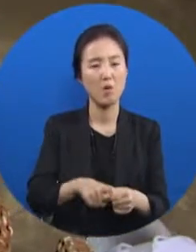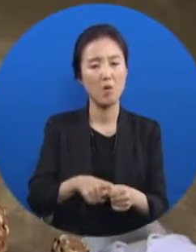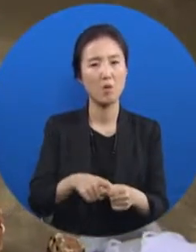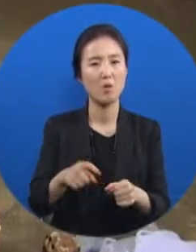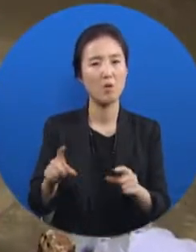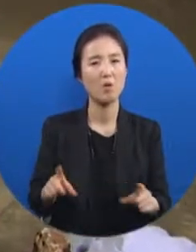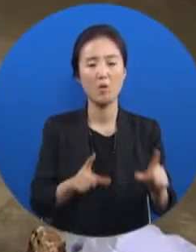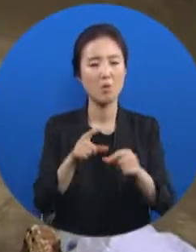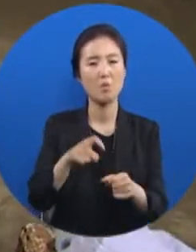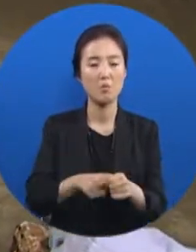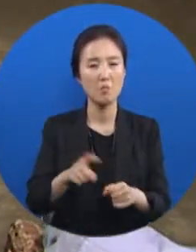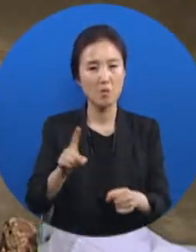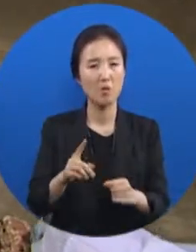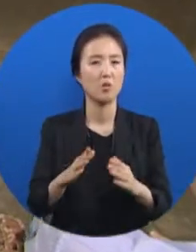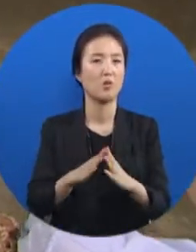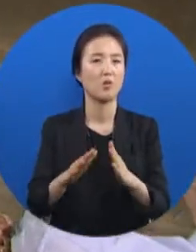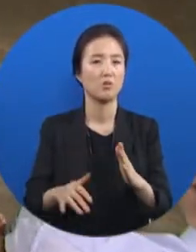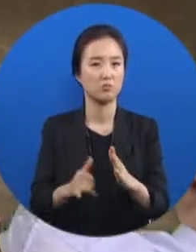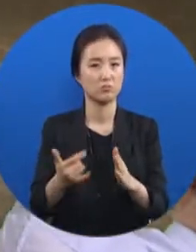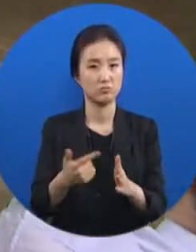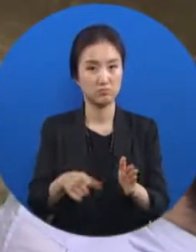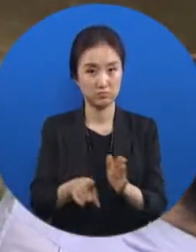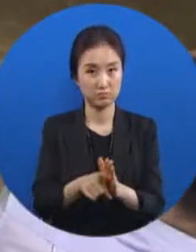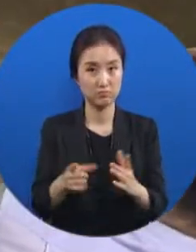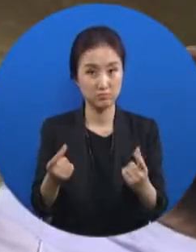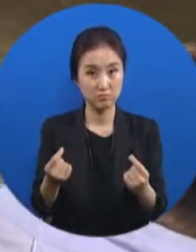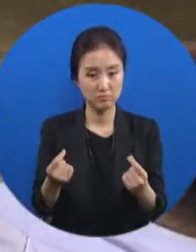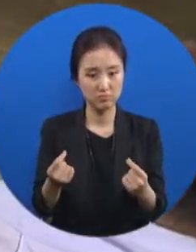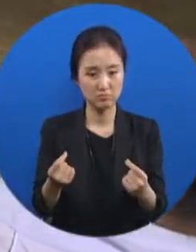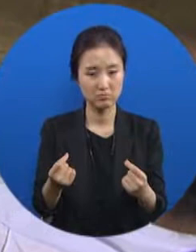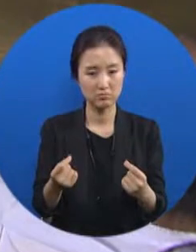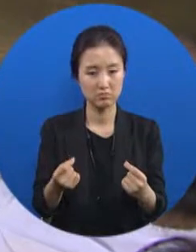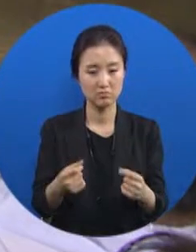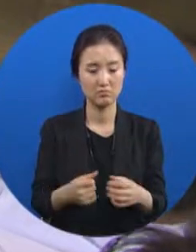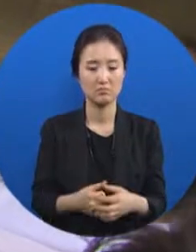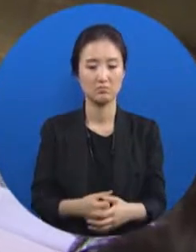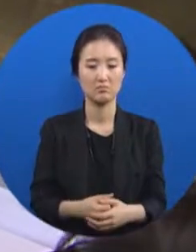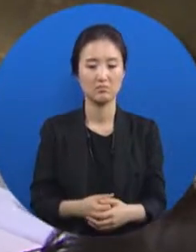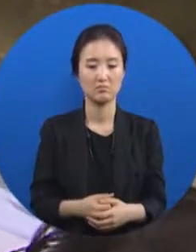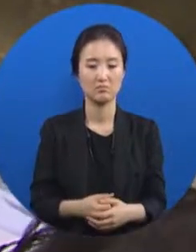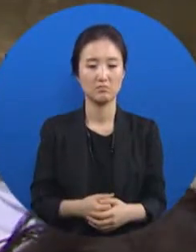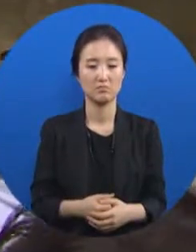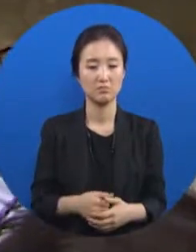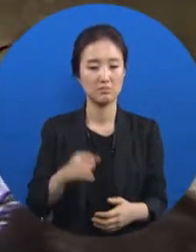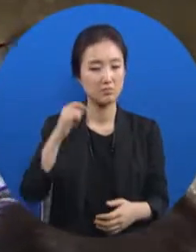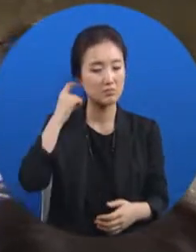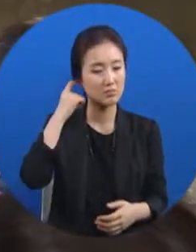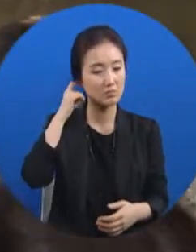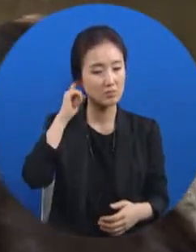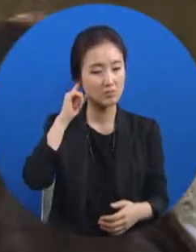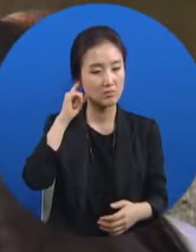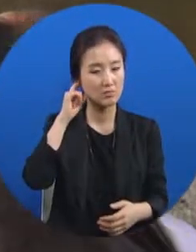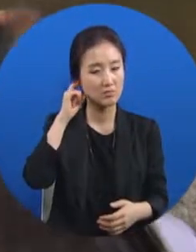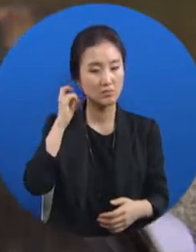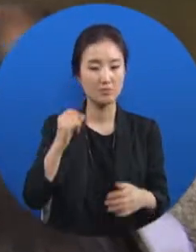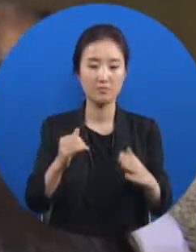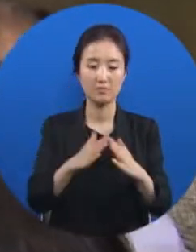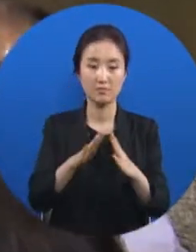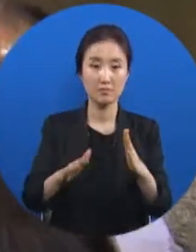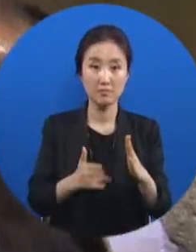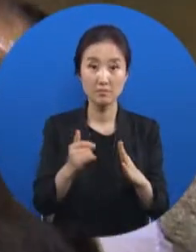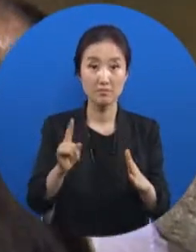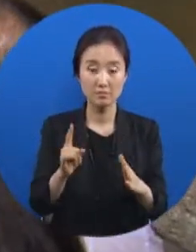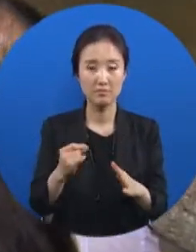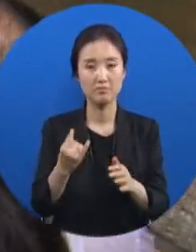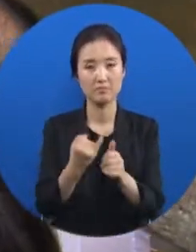하나가 가족이잖아요. 네. 네. 지금도 그래서 모토가 수신제가예요. 네. 가족. 가족은 와이프와 아들뿐만이